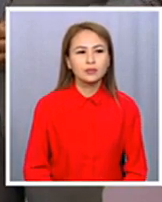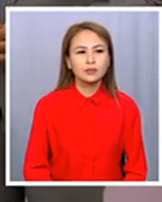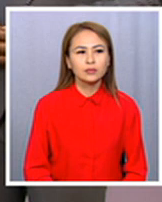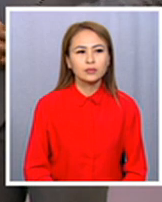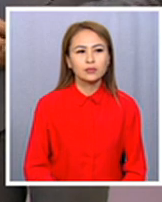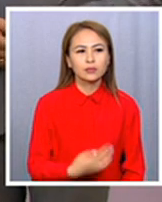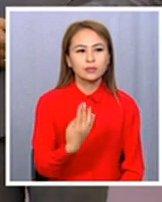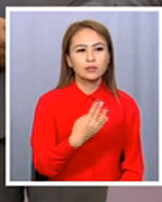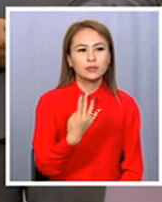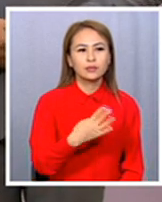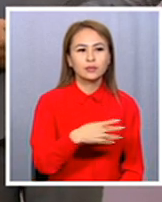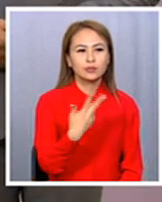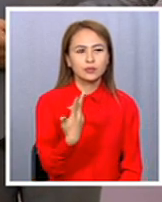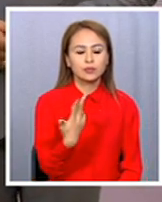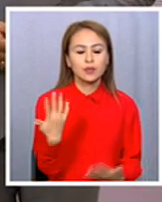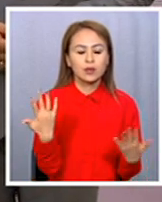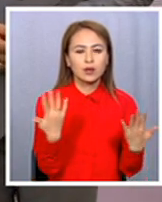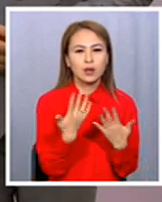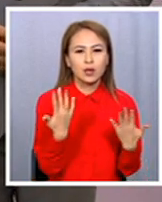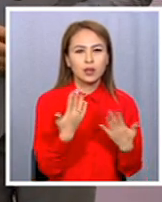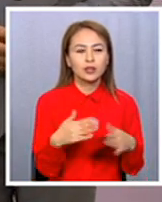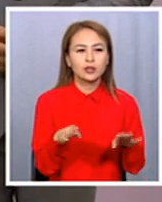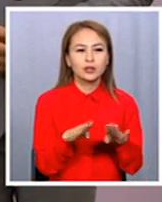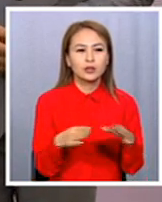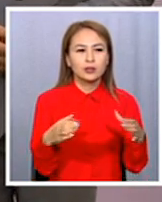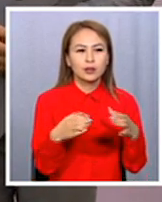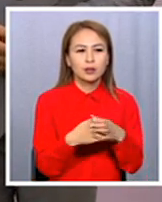43 саны қай жиынның элементі?